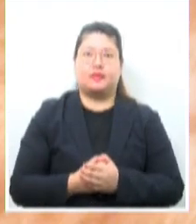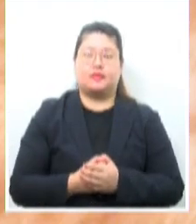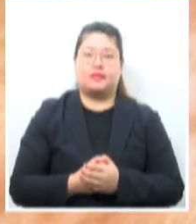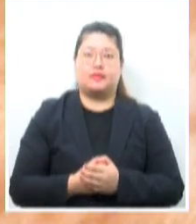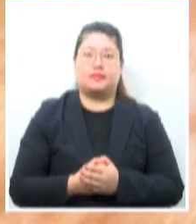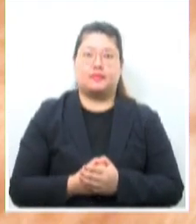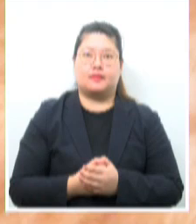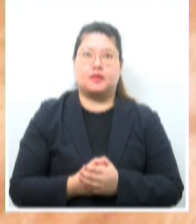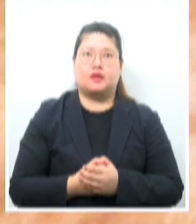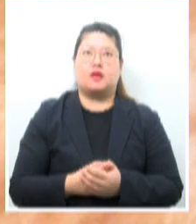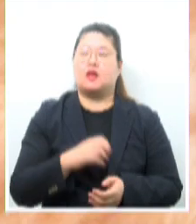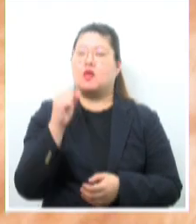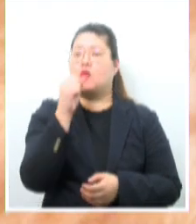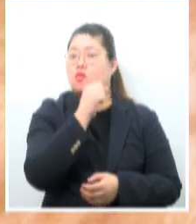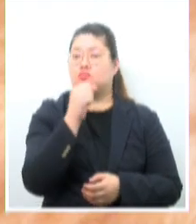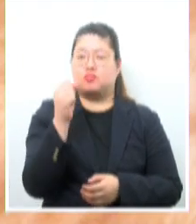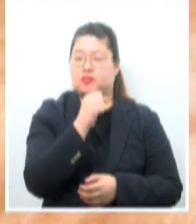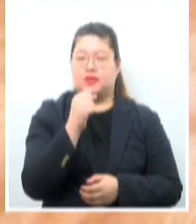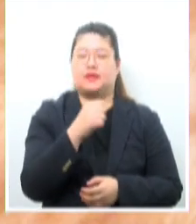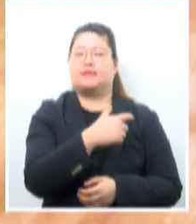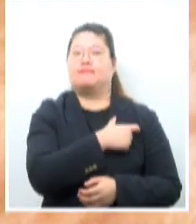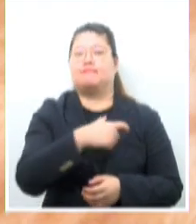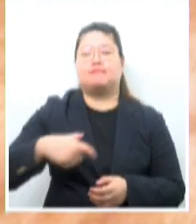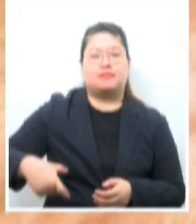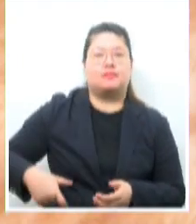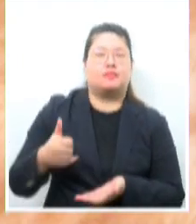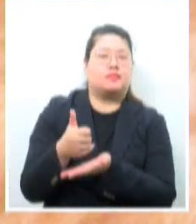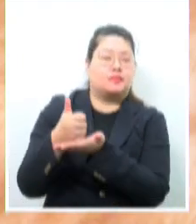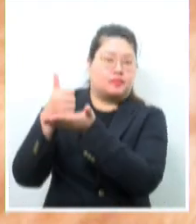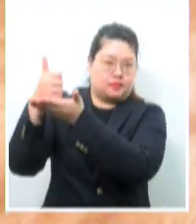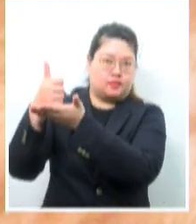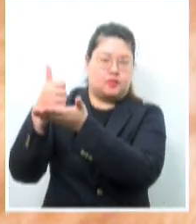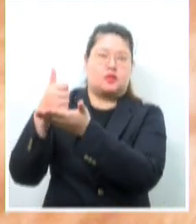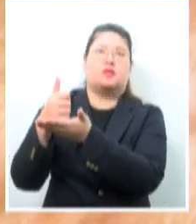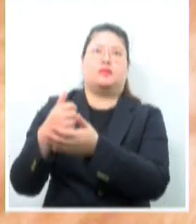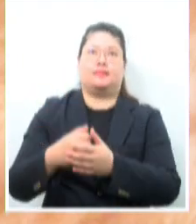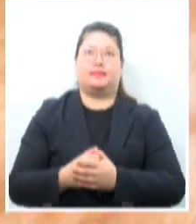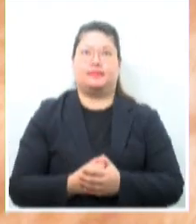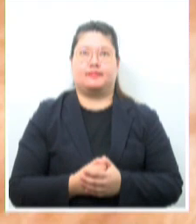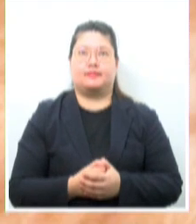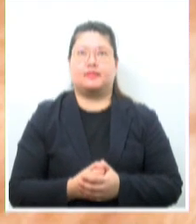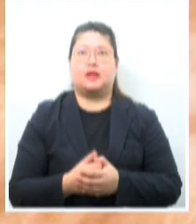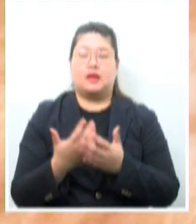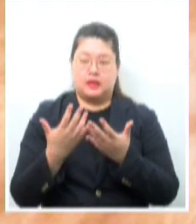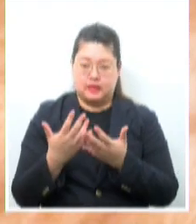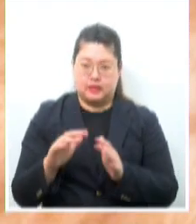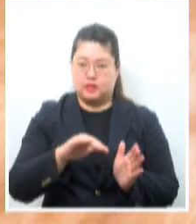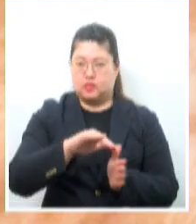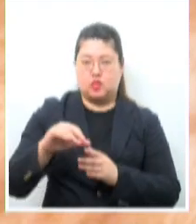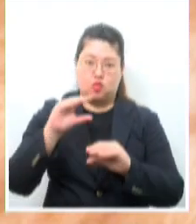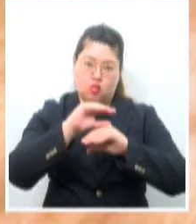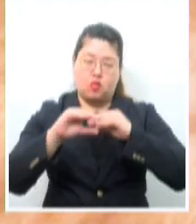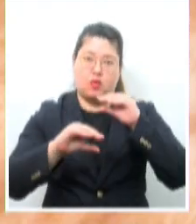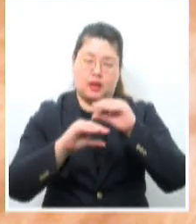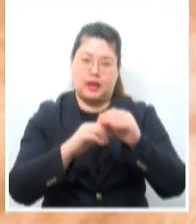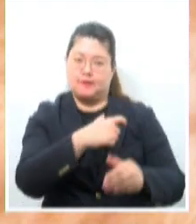ได้ร่วมการร้องเพลงสดุดีจอมราชาเพื่อเป็นการแสดงความจงรักภักดีต่อสถาบันพระมหากษัตริย์นะคะแล้วต่อเนื่องการค่ะกับโครงการตามพระราช